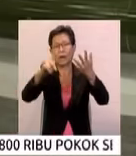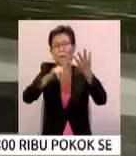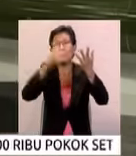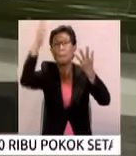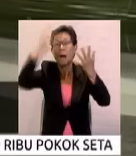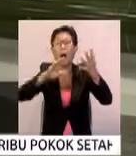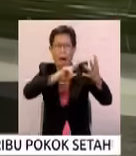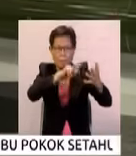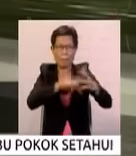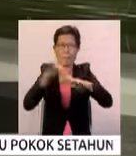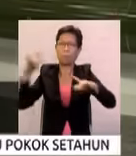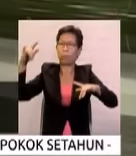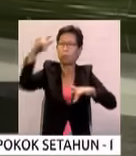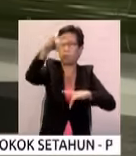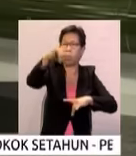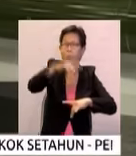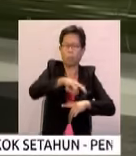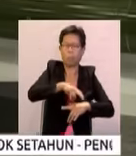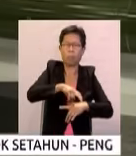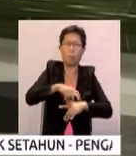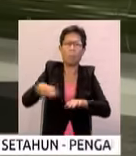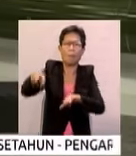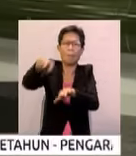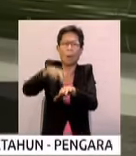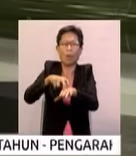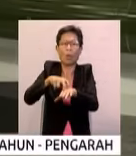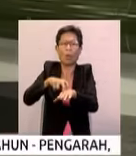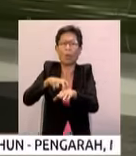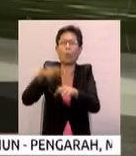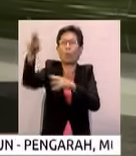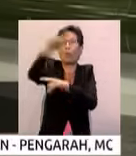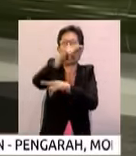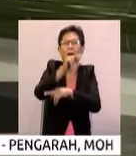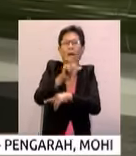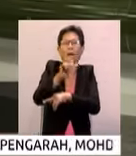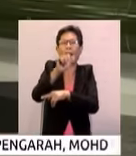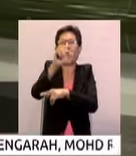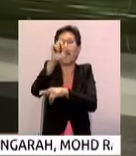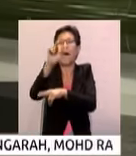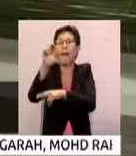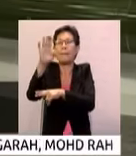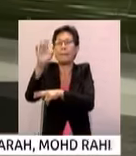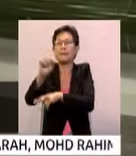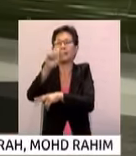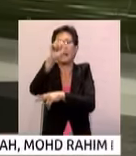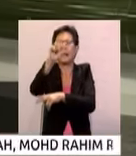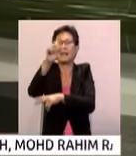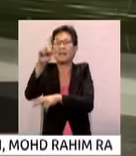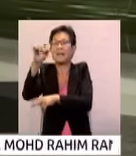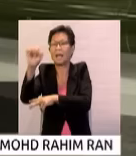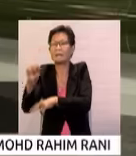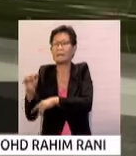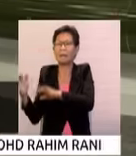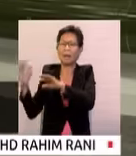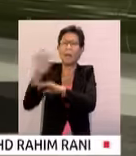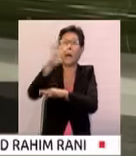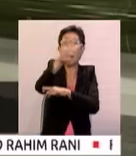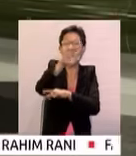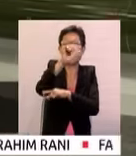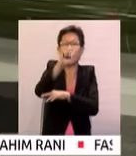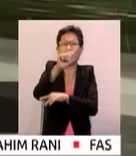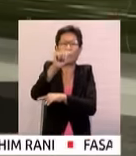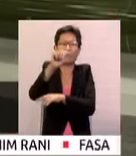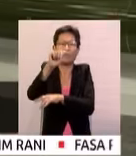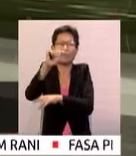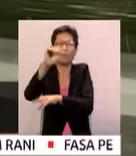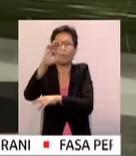yang memiliki pesawat pengangkut udara A400M keluaran Airbus Defence and Space ADS. Kehadiran 4 unit